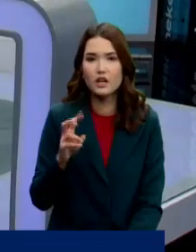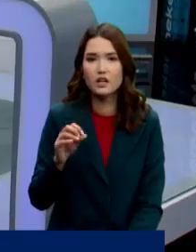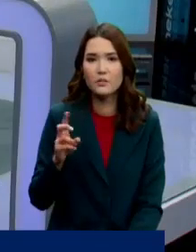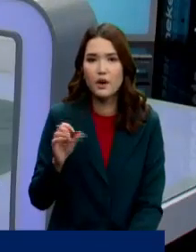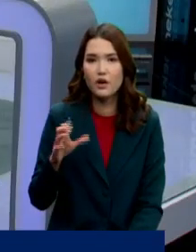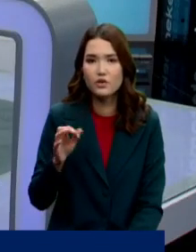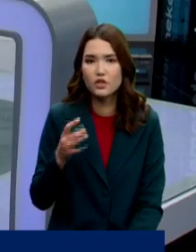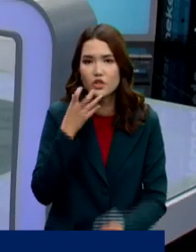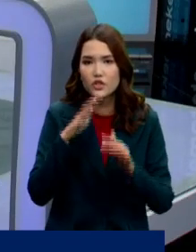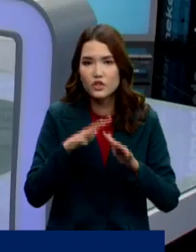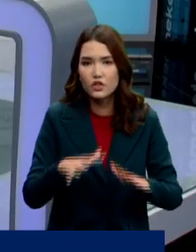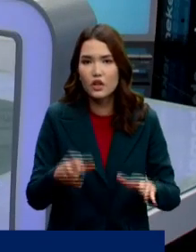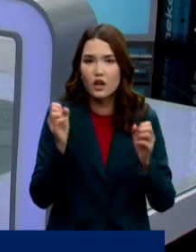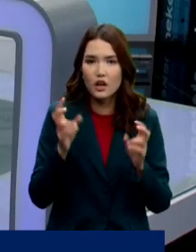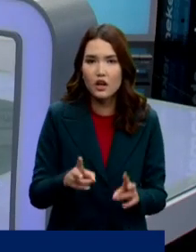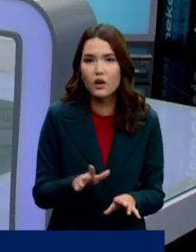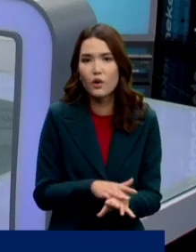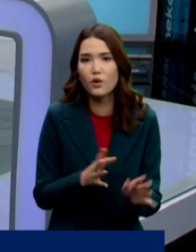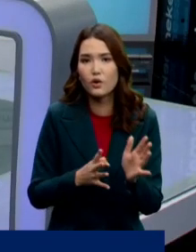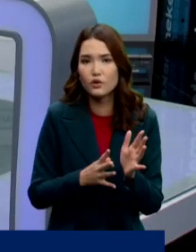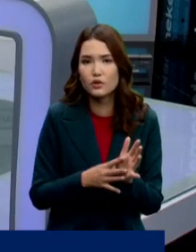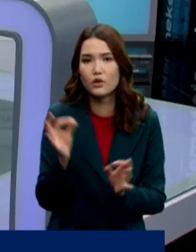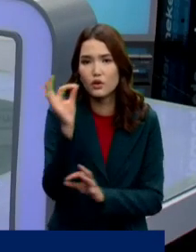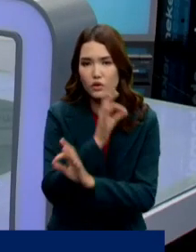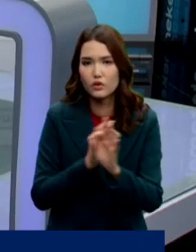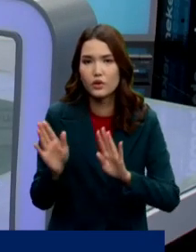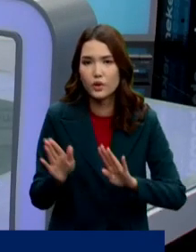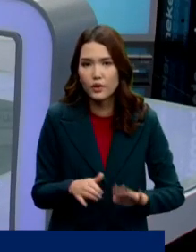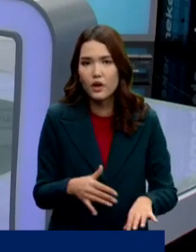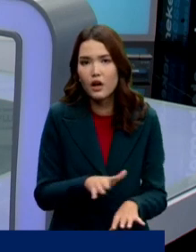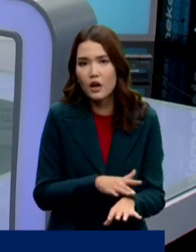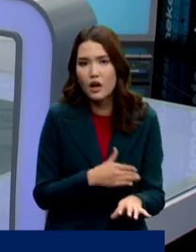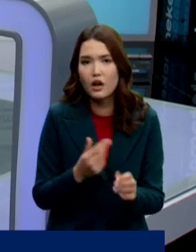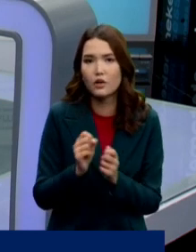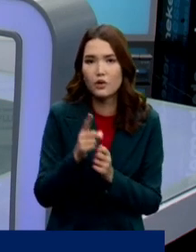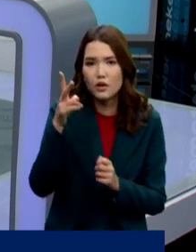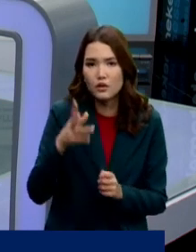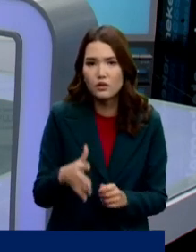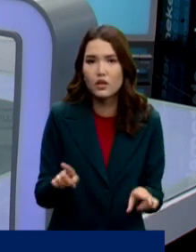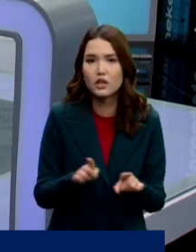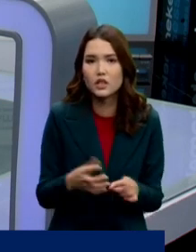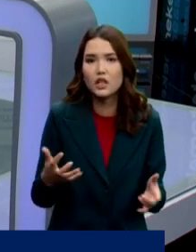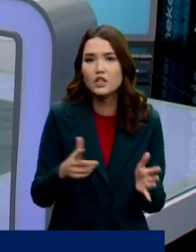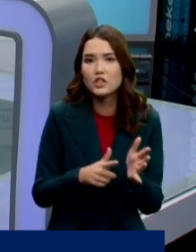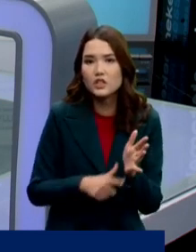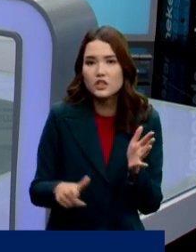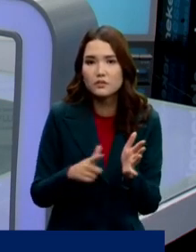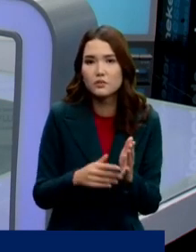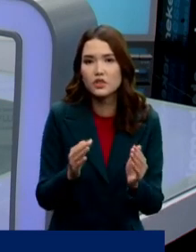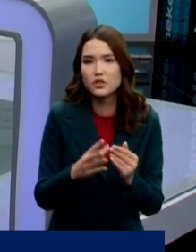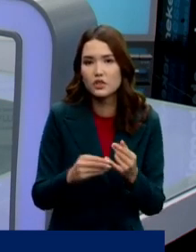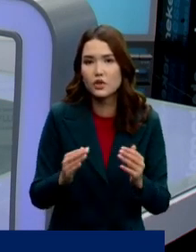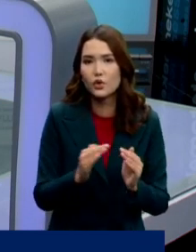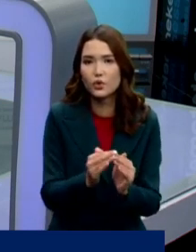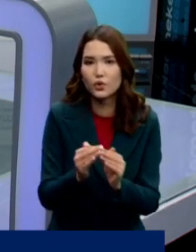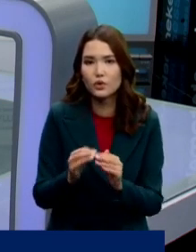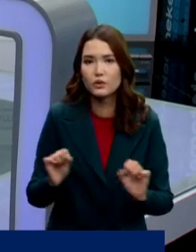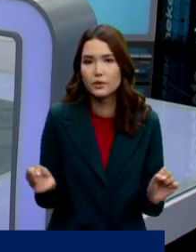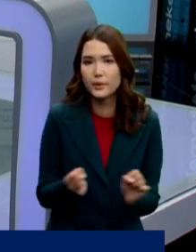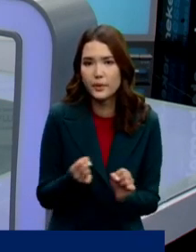Екібастұздың жылу жүйесінде апат болғалы 9 тәулік өтті. Әлі де болса 11 көпқабатты және 70-те жер үй тұрғындары тоңып